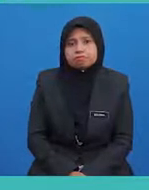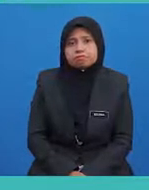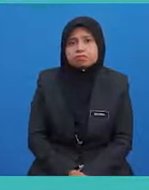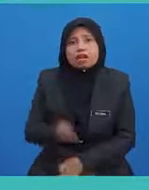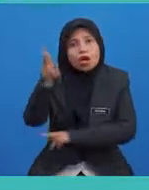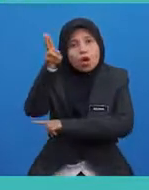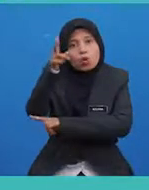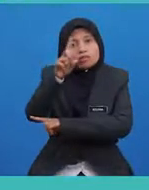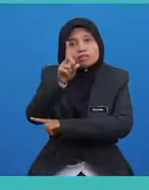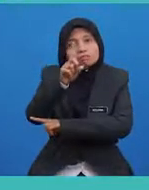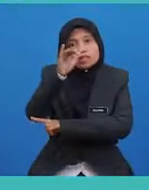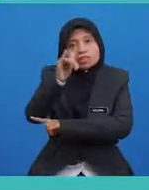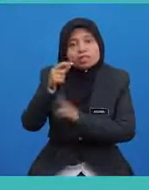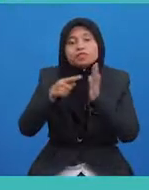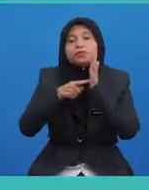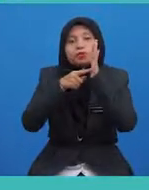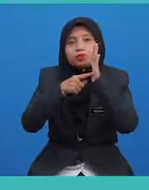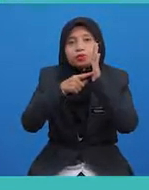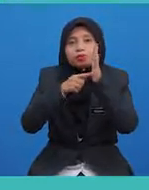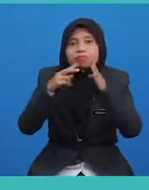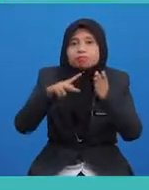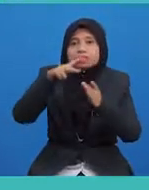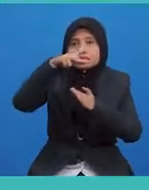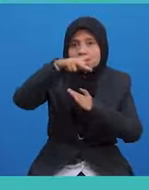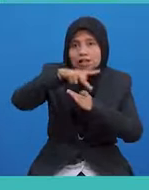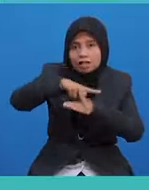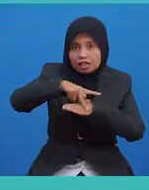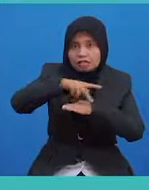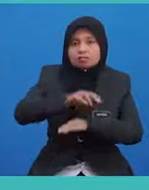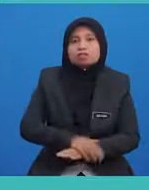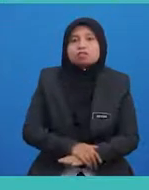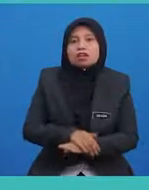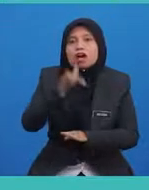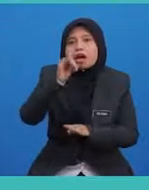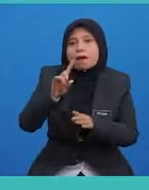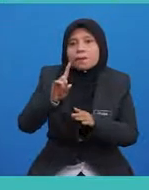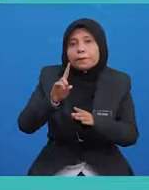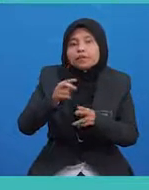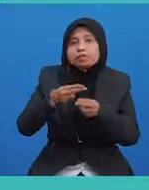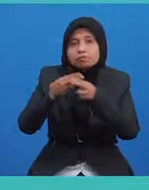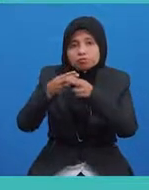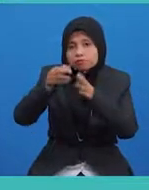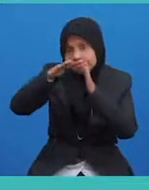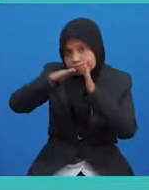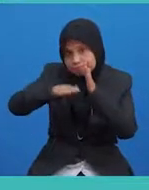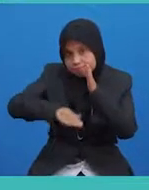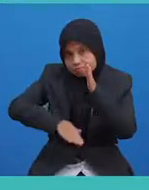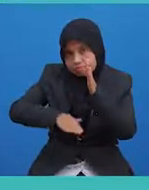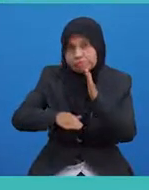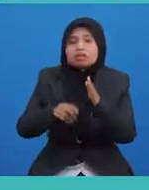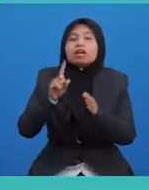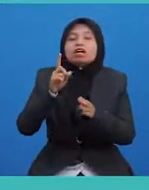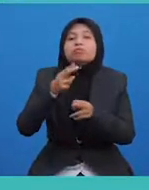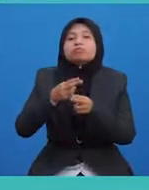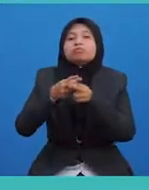Hutan manakah yang menunjukkan peningkatan? Yang mana pula menurun? Yang